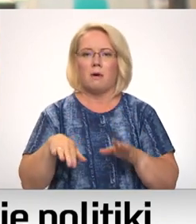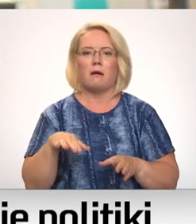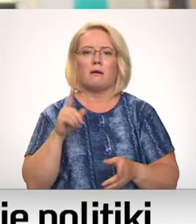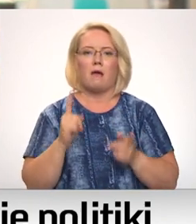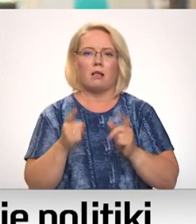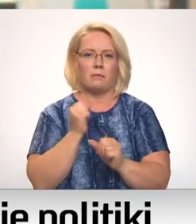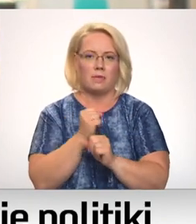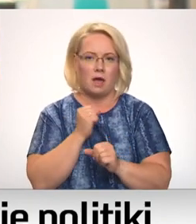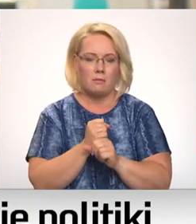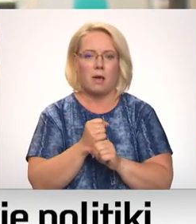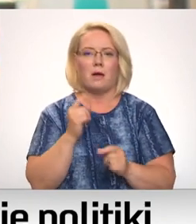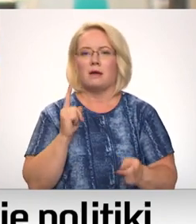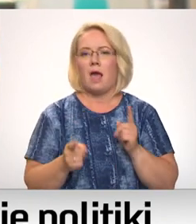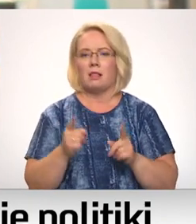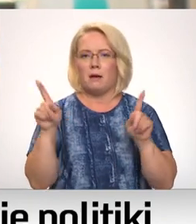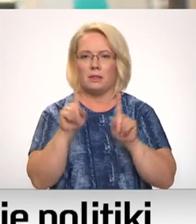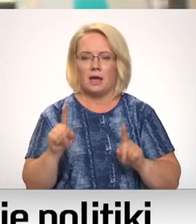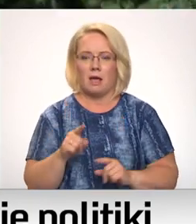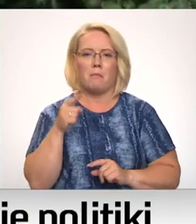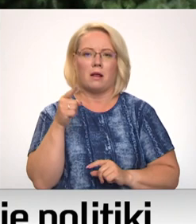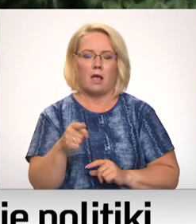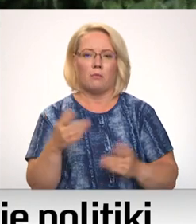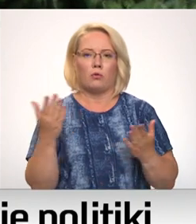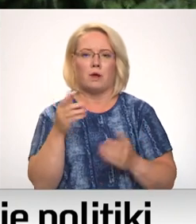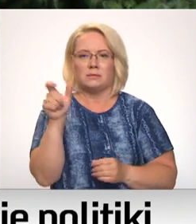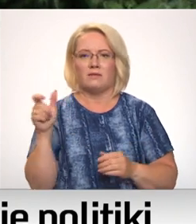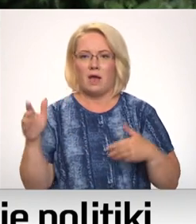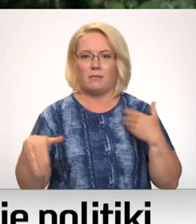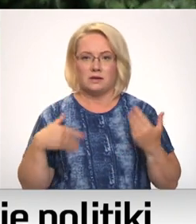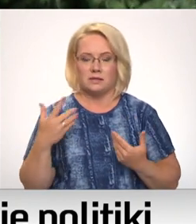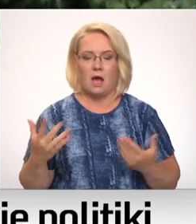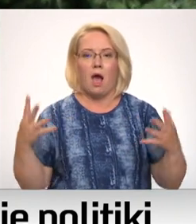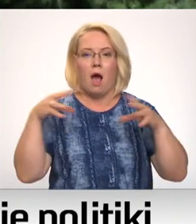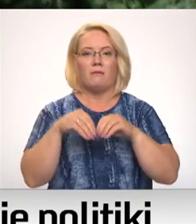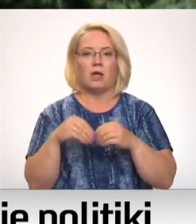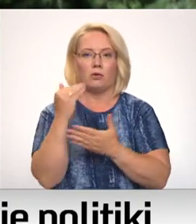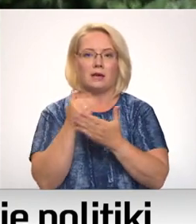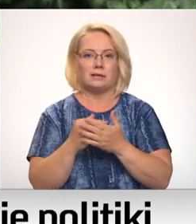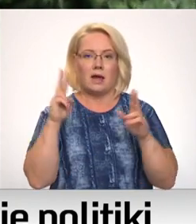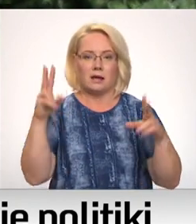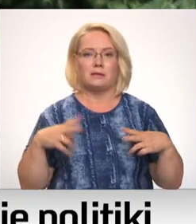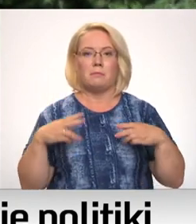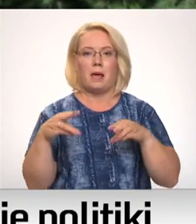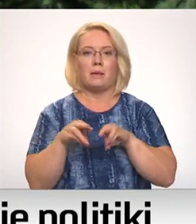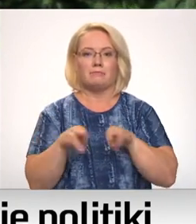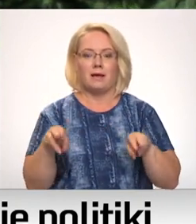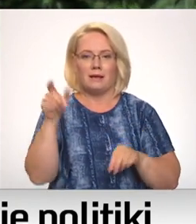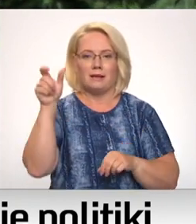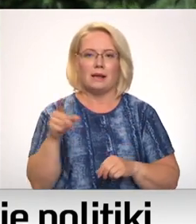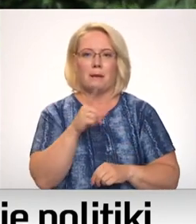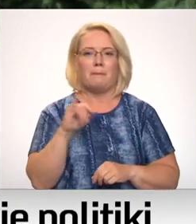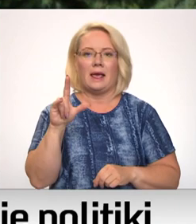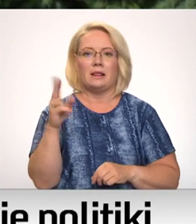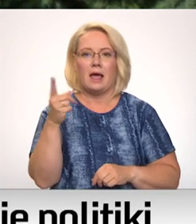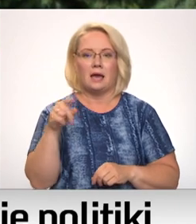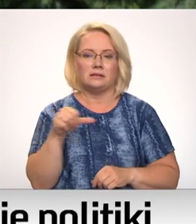lietām, tām, kas cilvēkiem rūp un ir nepieciešamas. Apvienotā saraksta premjeram at kandidāts ir uzņēmējs un arhitekts Uldis Pīlēns, kurš